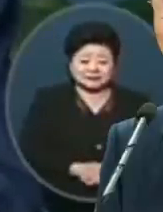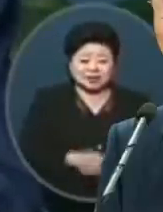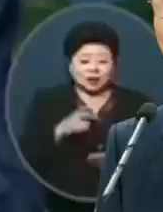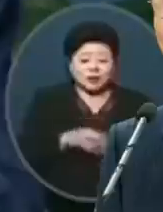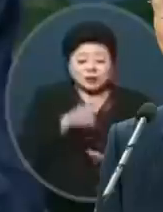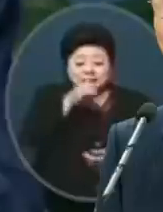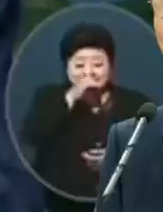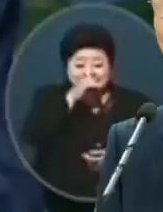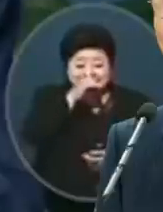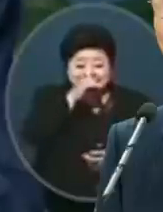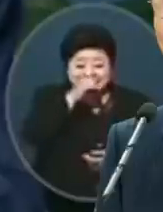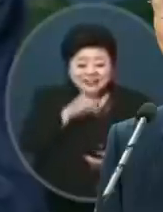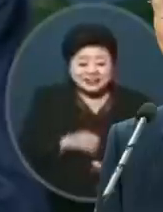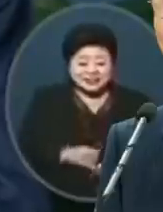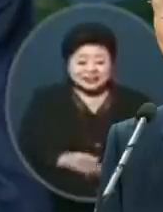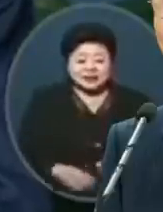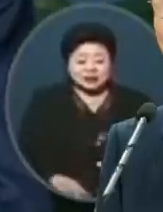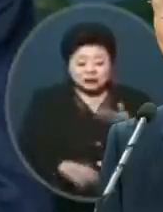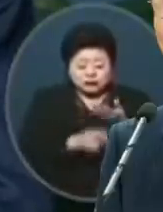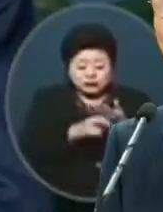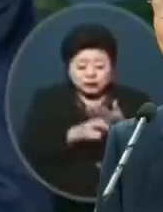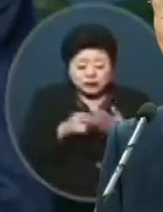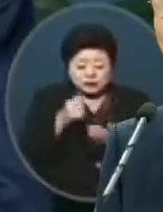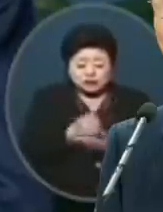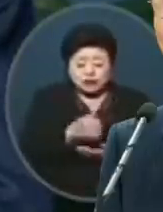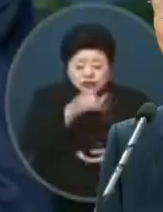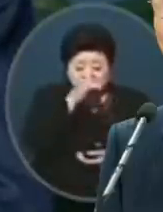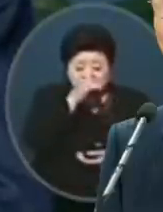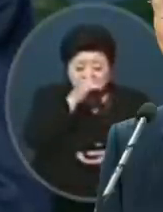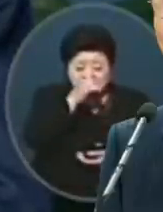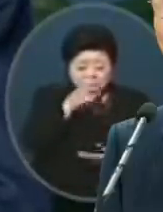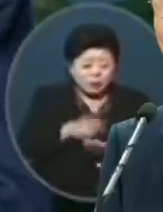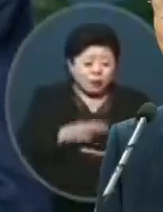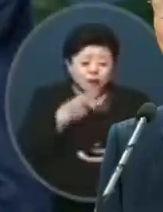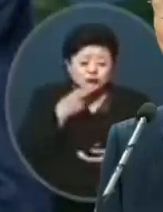법이 있어야 법을 어기는 것인데 없는 법을 어떻게 어깁니까?